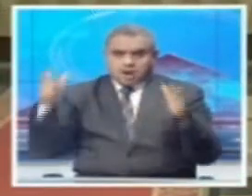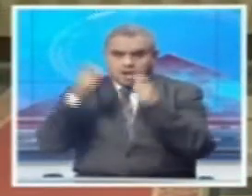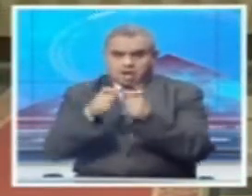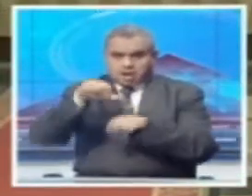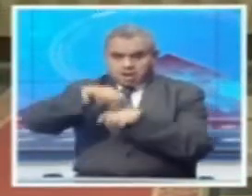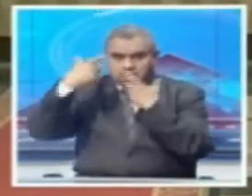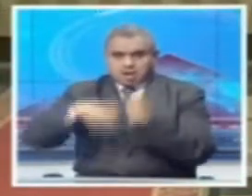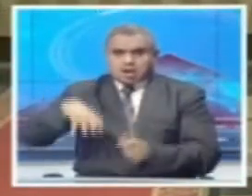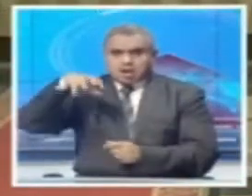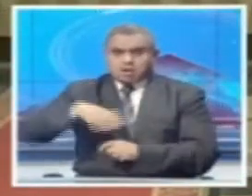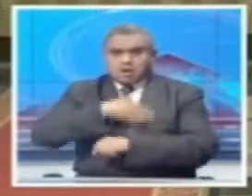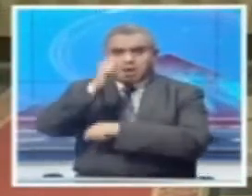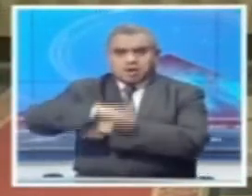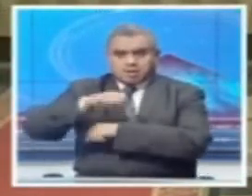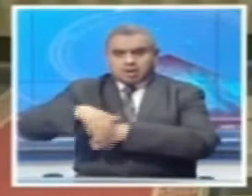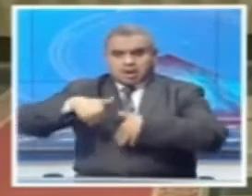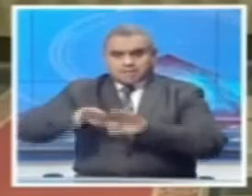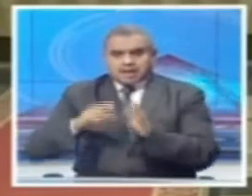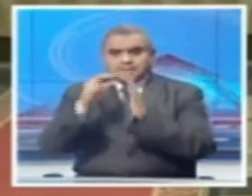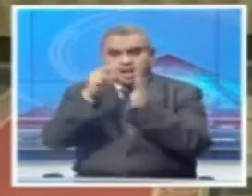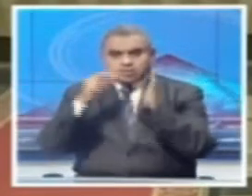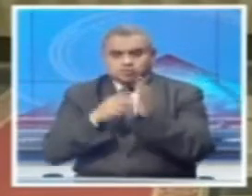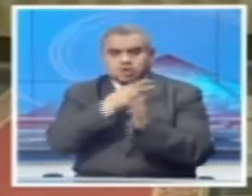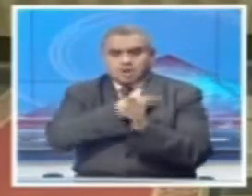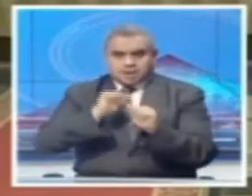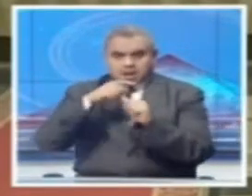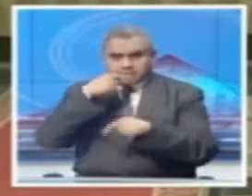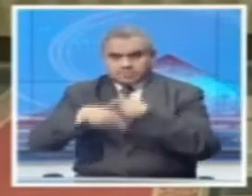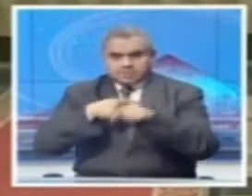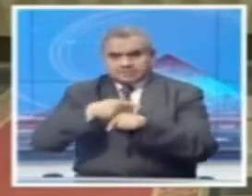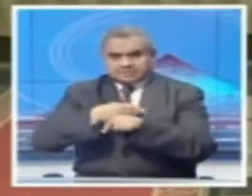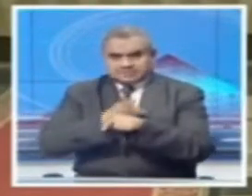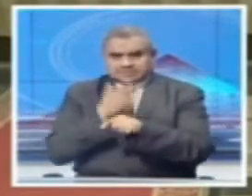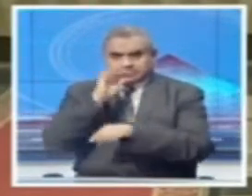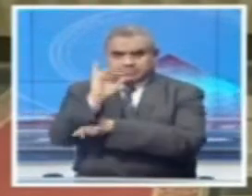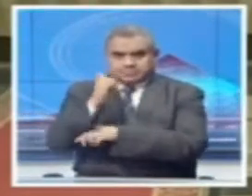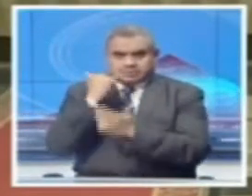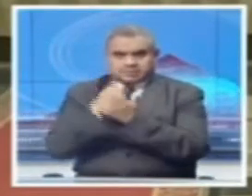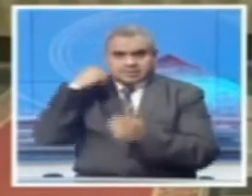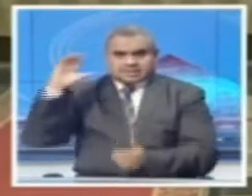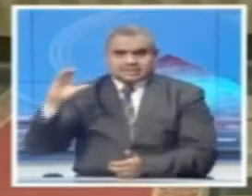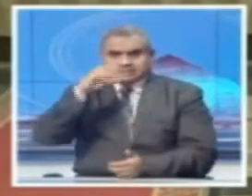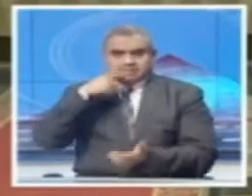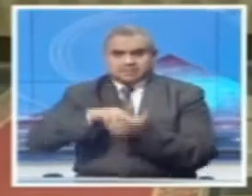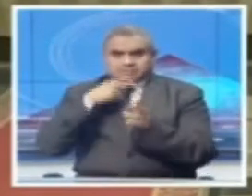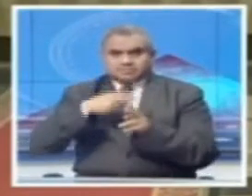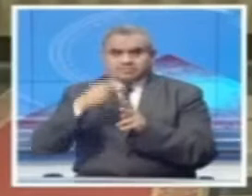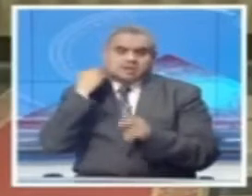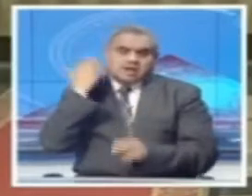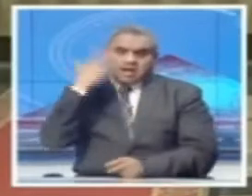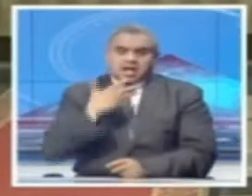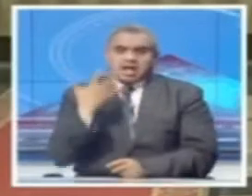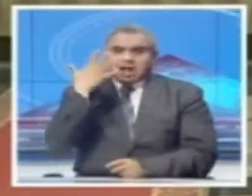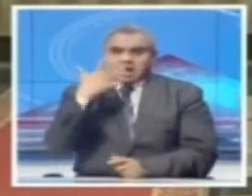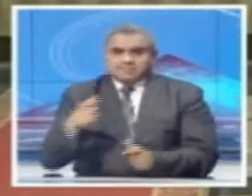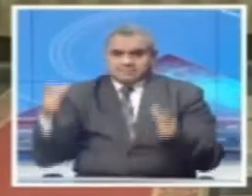القاهرة لرؤساء المجالس والمحاكم الدستورية، وبعد ساعات قليلة وتحت رعاية الرئيس عبد الفتاح السيسي نسخة خامسة من